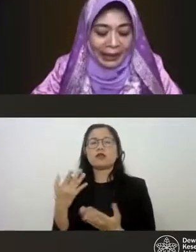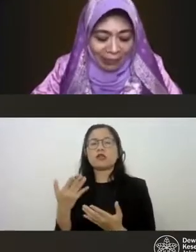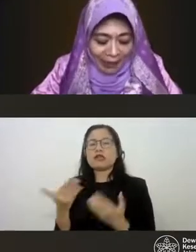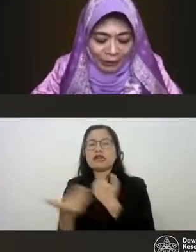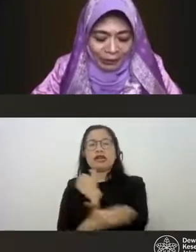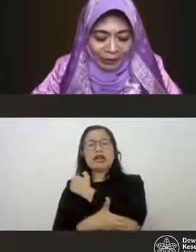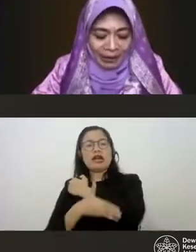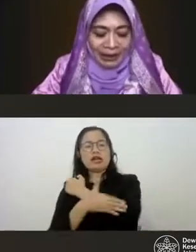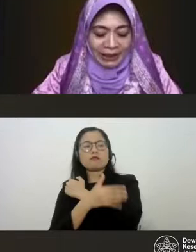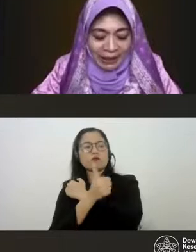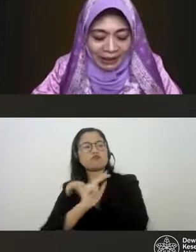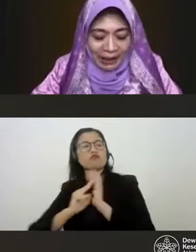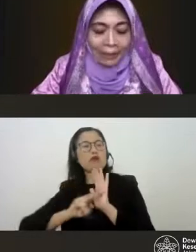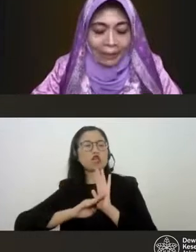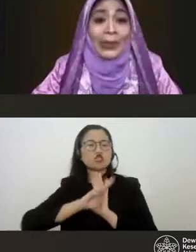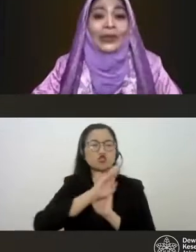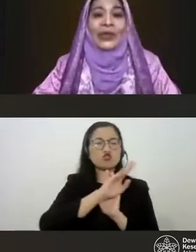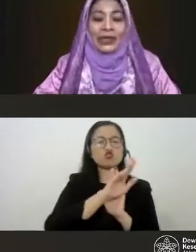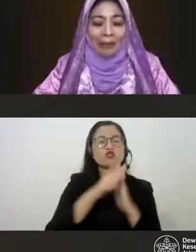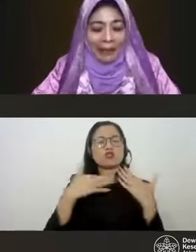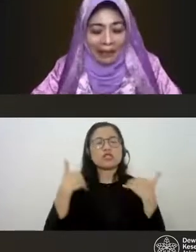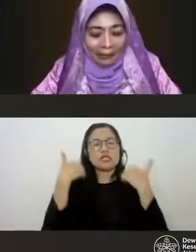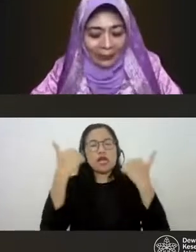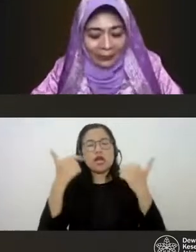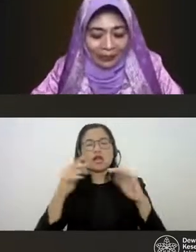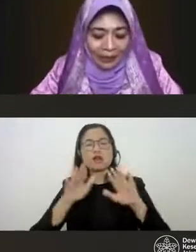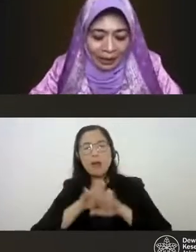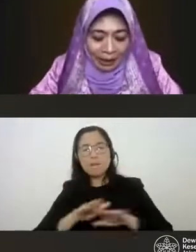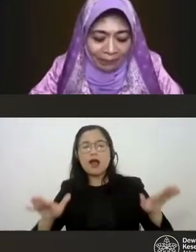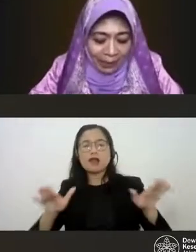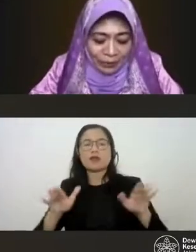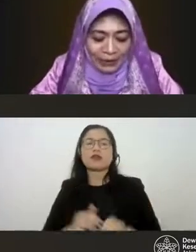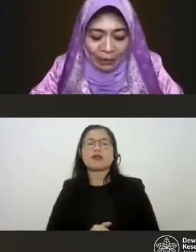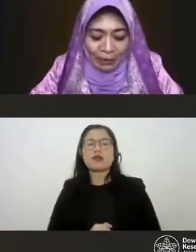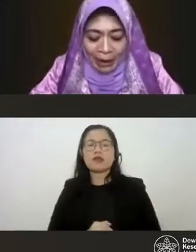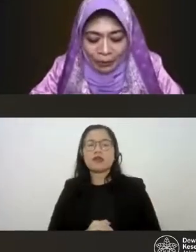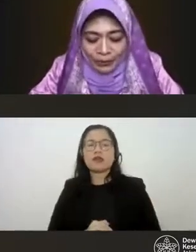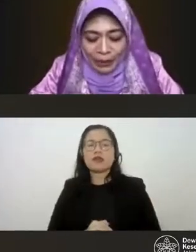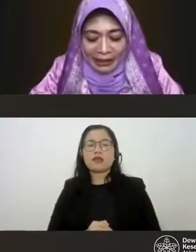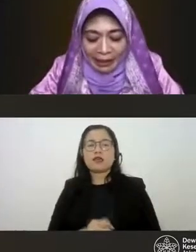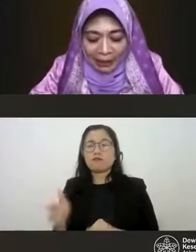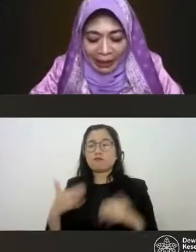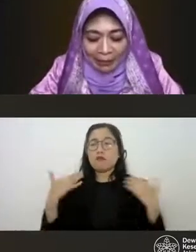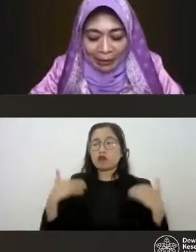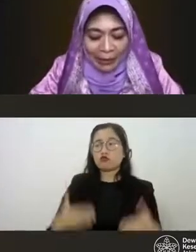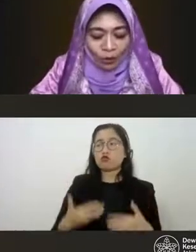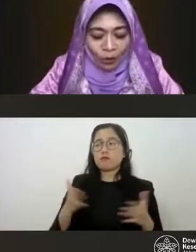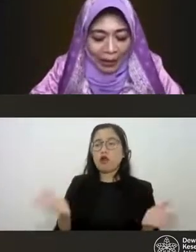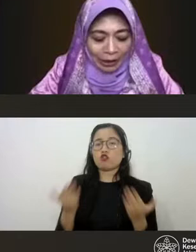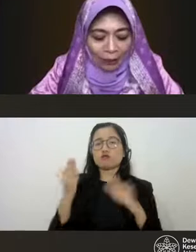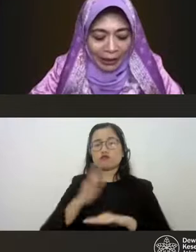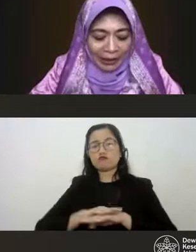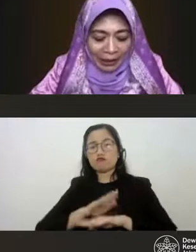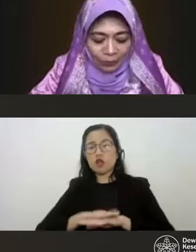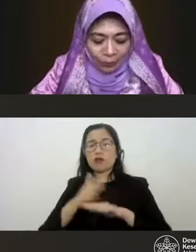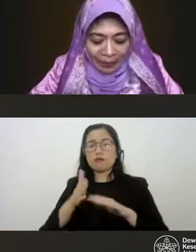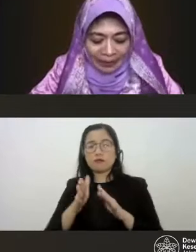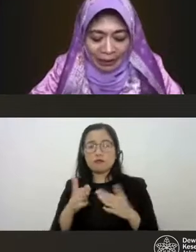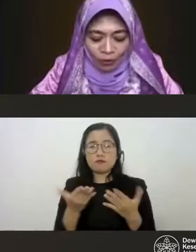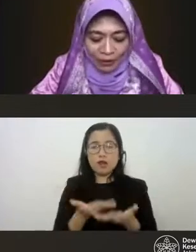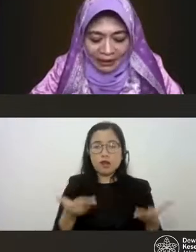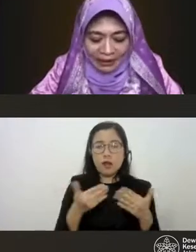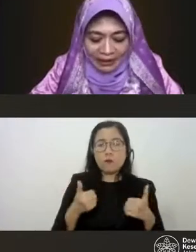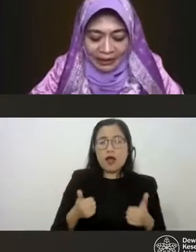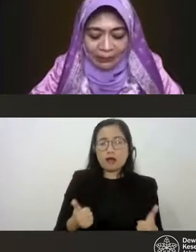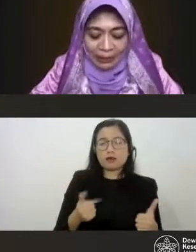negara yang maju, sejahtera, penuh kedamaian. Manusia membangun budaya dan peradaban melalui upaya-upaya transformasi